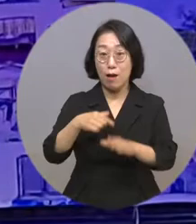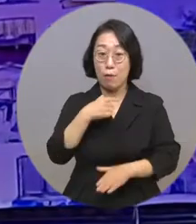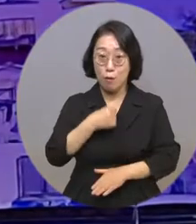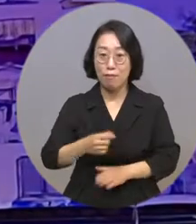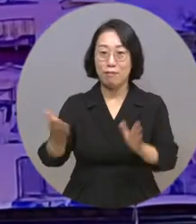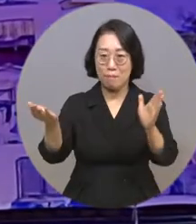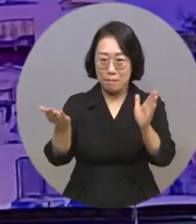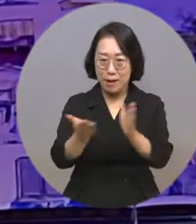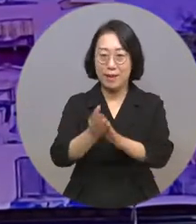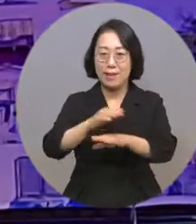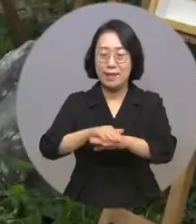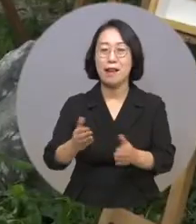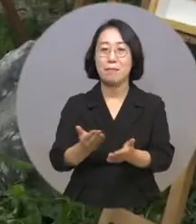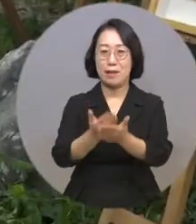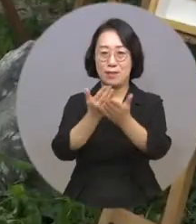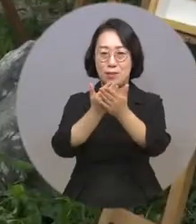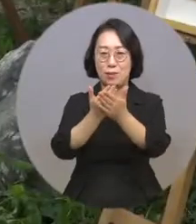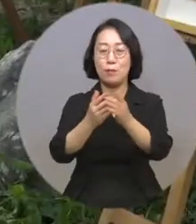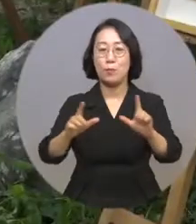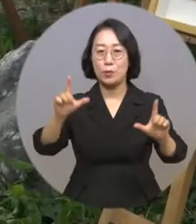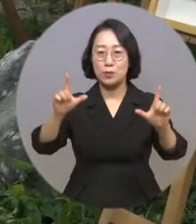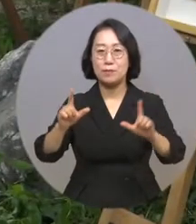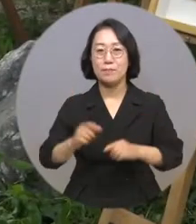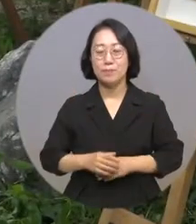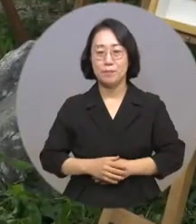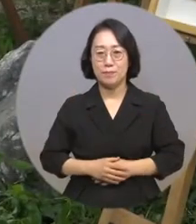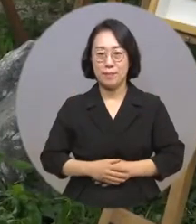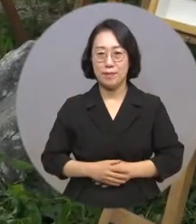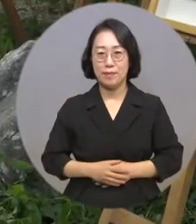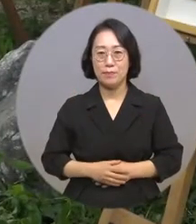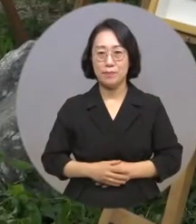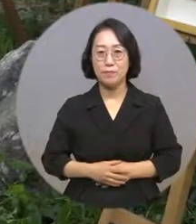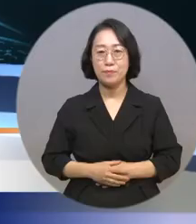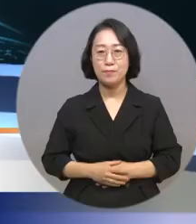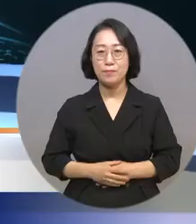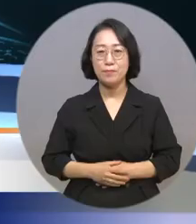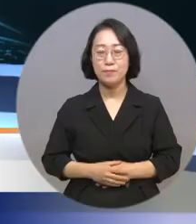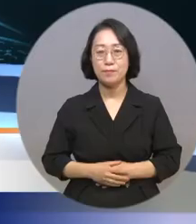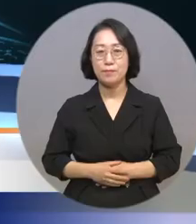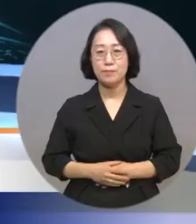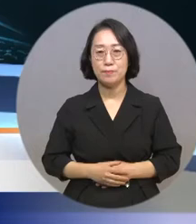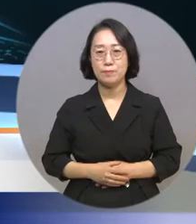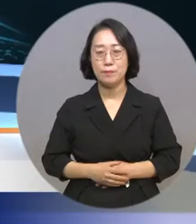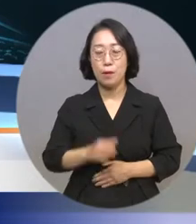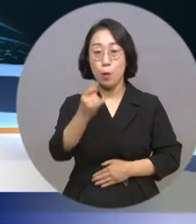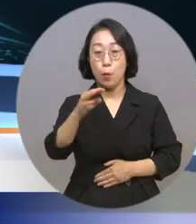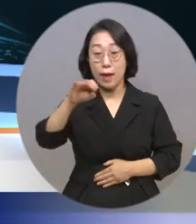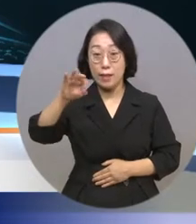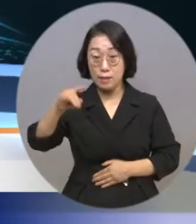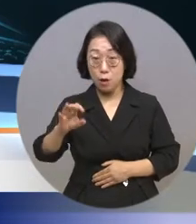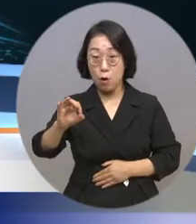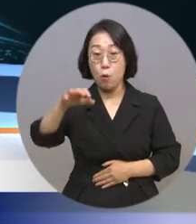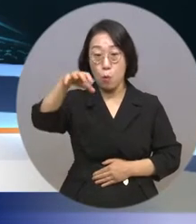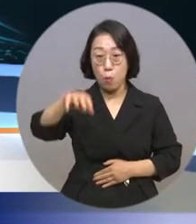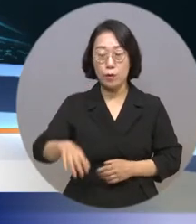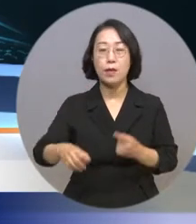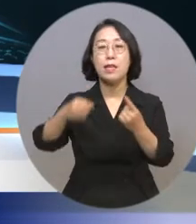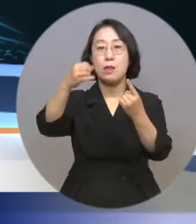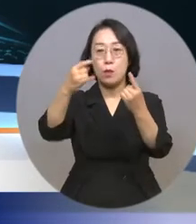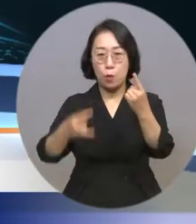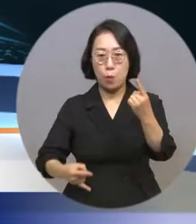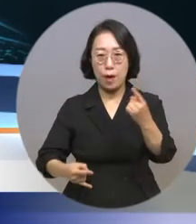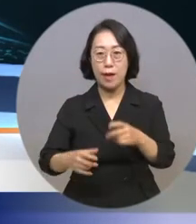채워가고 있습니다. 복지TV 경기방송 정선입니다. 강원도 횡성군에서 제1회